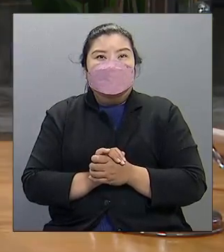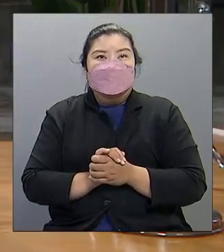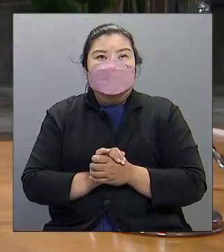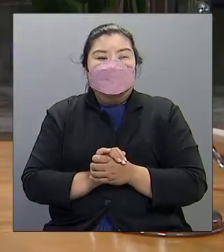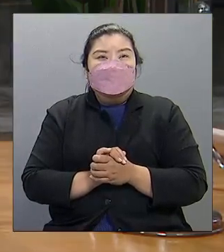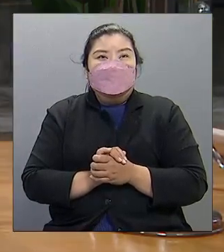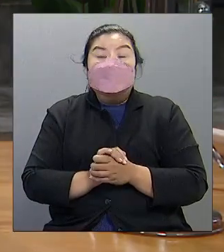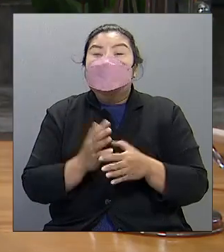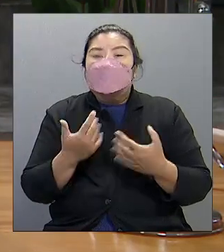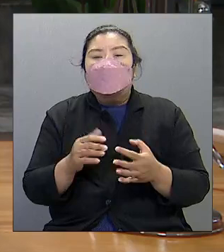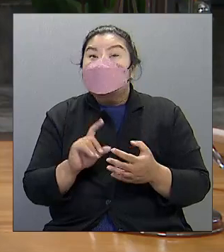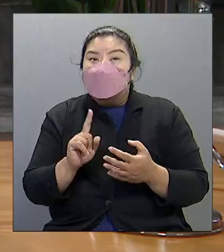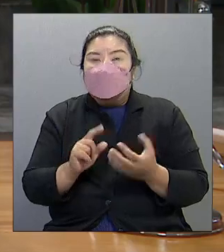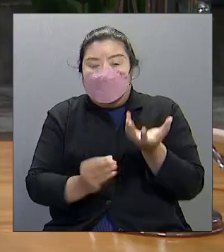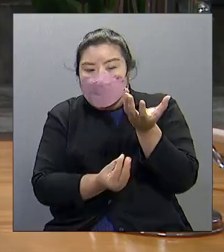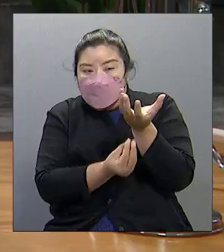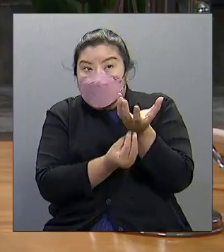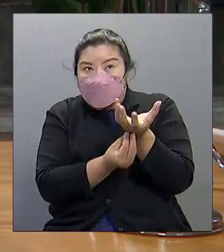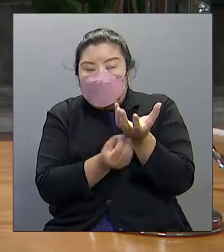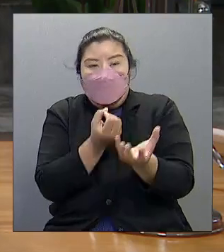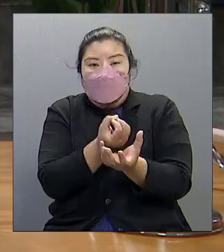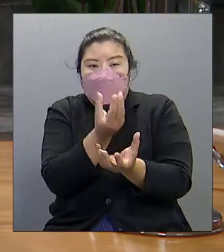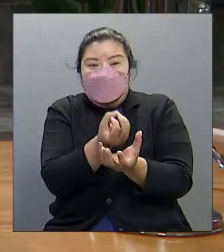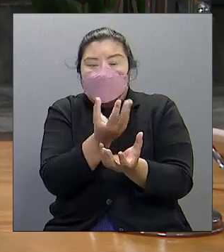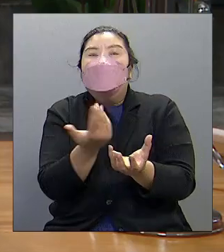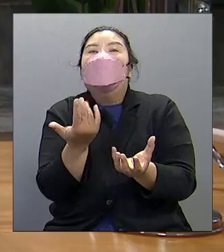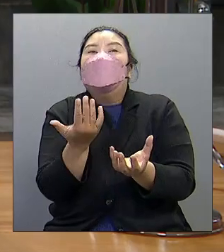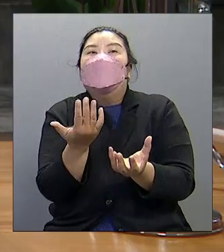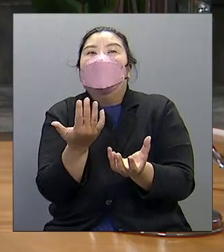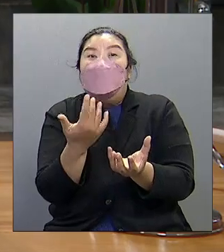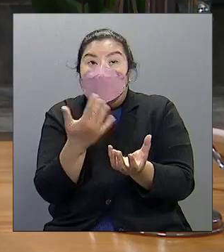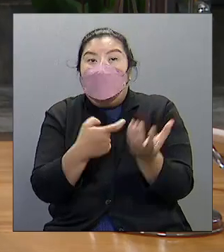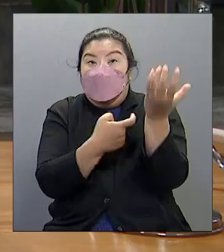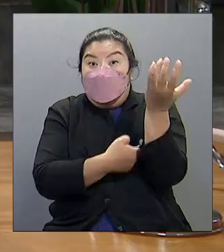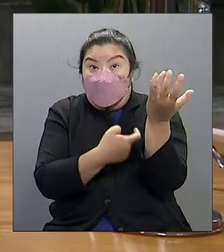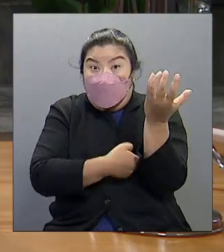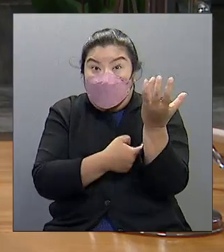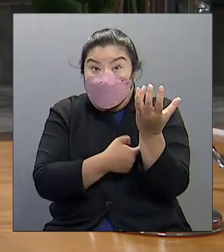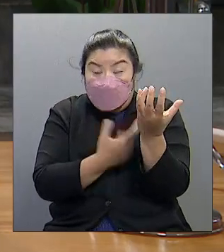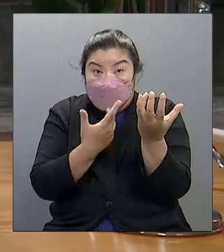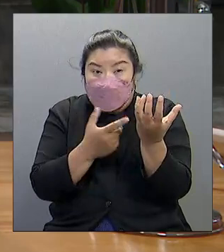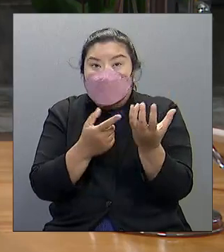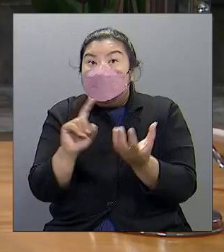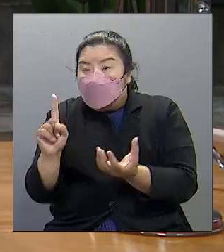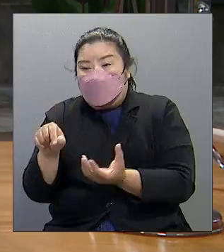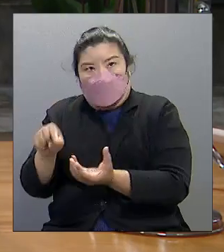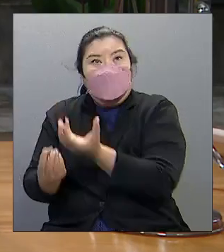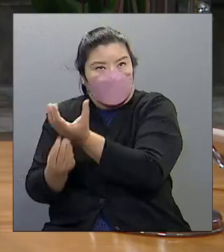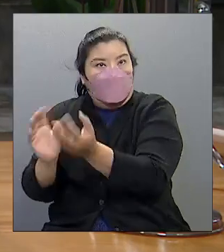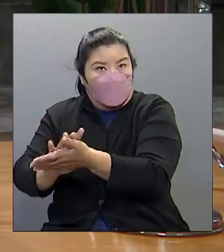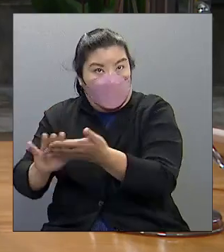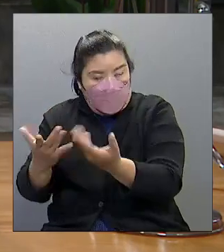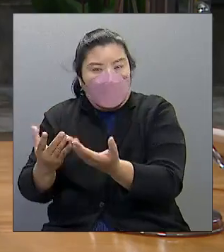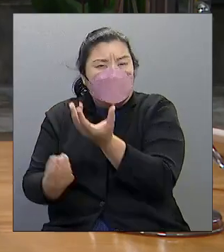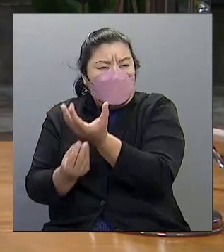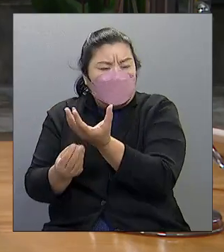เราจะรอน้กทีใหเดอดก่อนนะคะจิคอยใหใส่หนอไม้ลงไปค่ะแต่หน่อไม้ทเราเห็นพี่แวต้มมาแล้วค่ะต้มให้ส